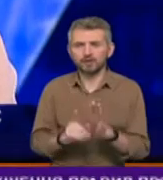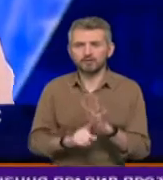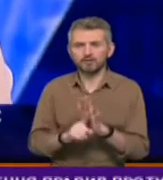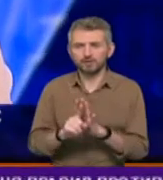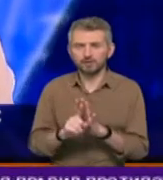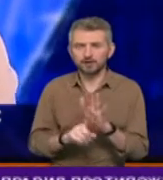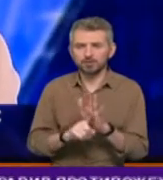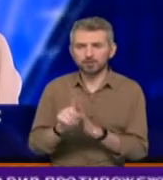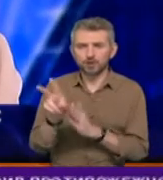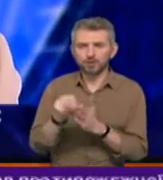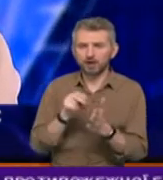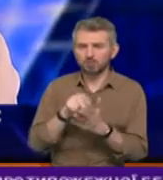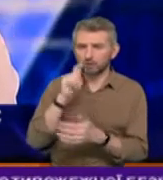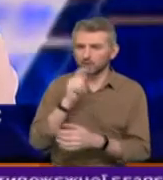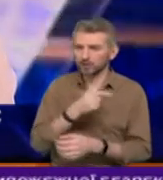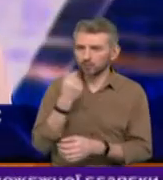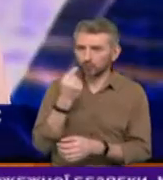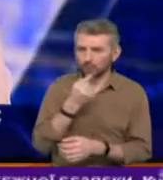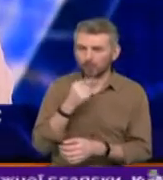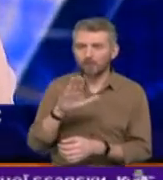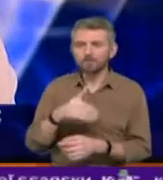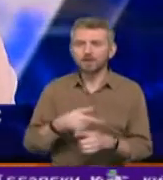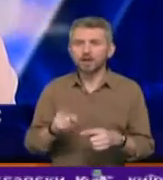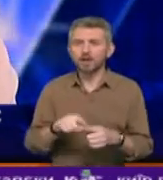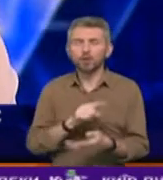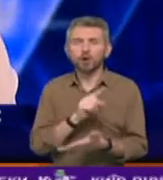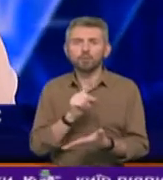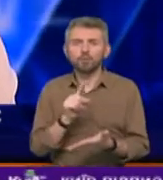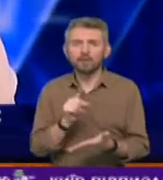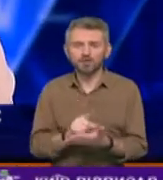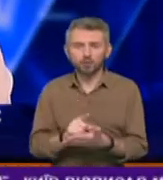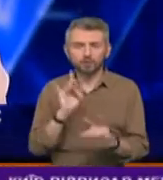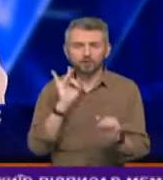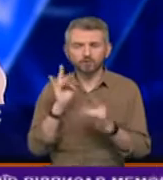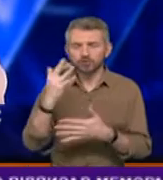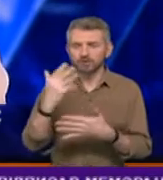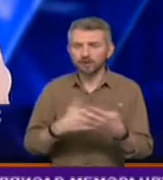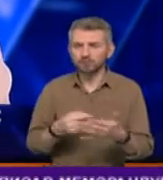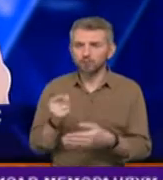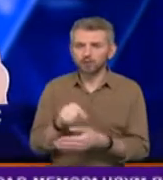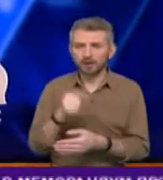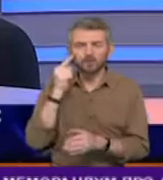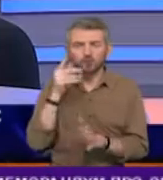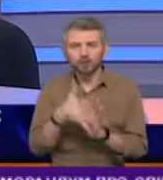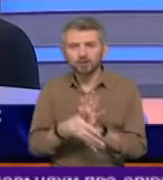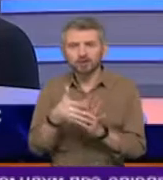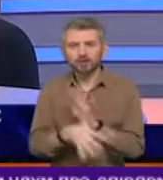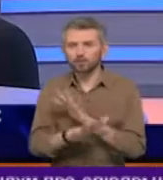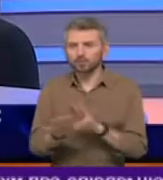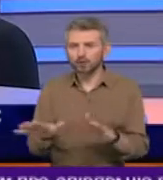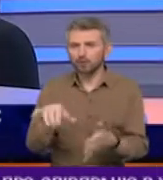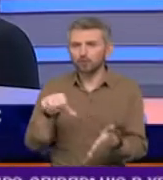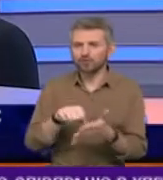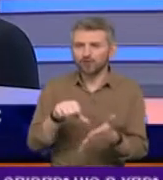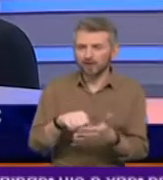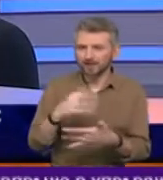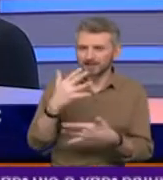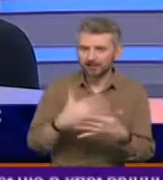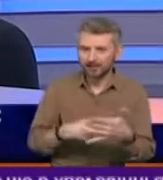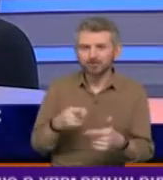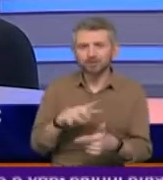будучи випускниками шкіл? Тобто з чим у людей це пов'язано? Ну, взагалі, цифра порівняно з минулим